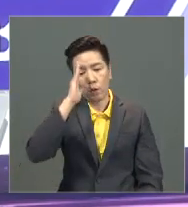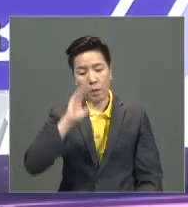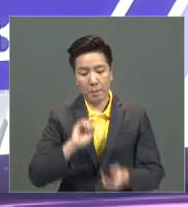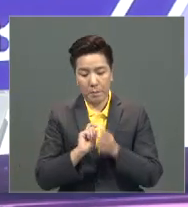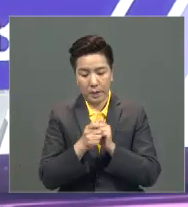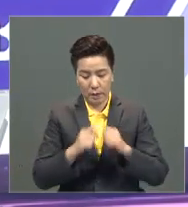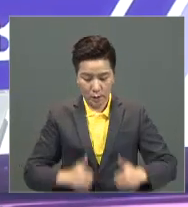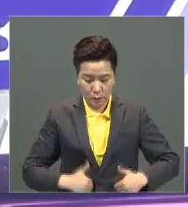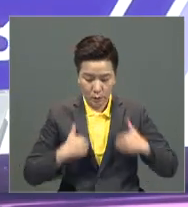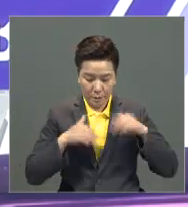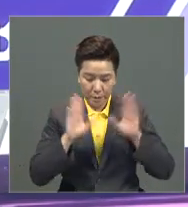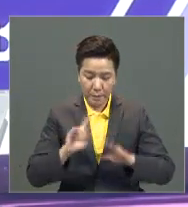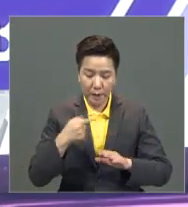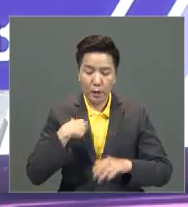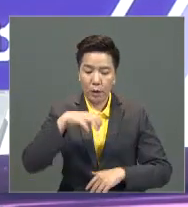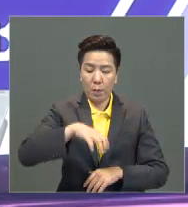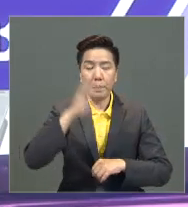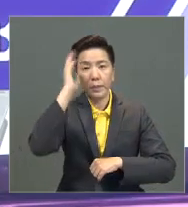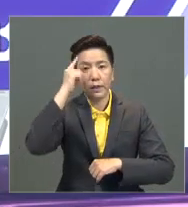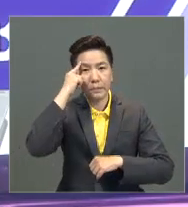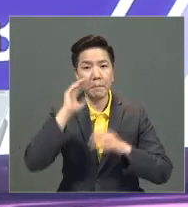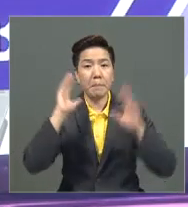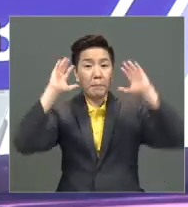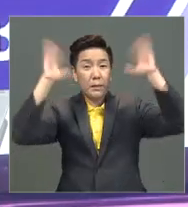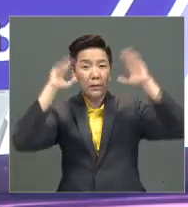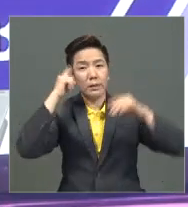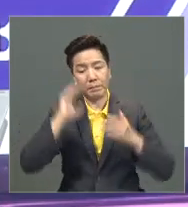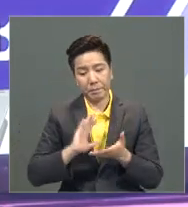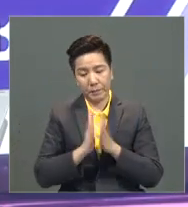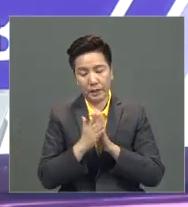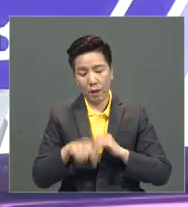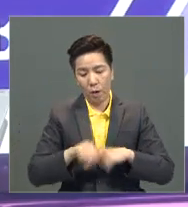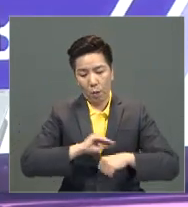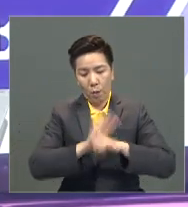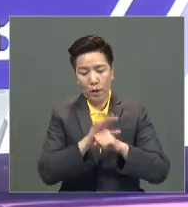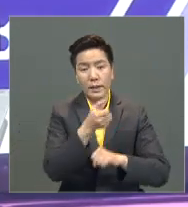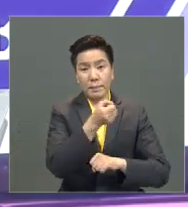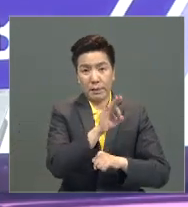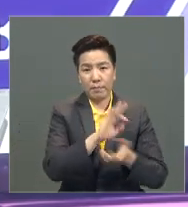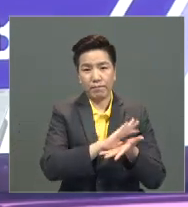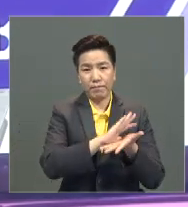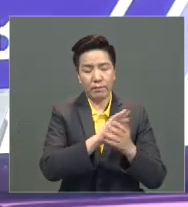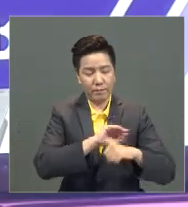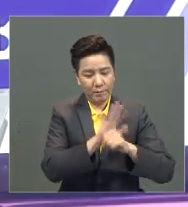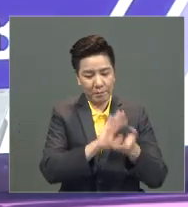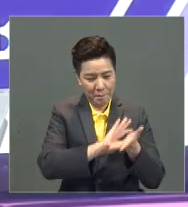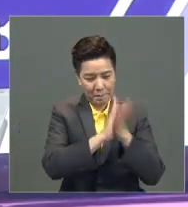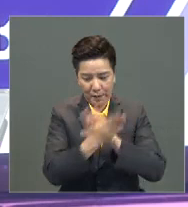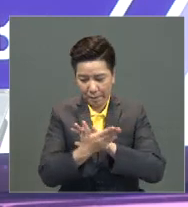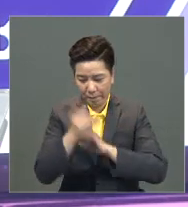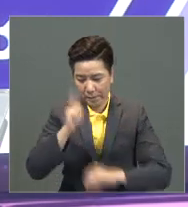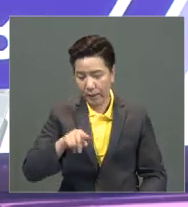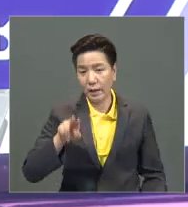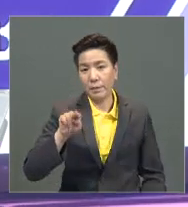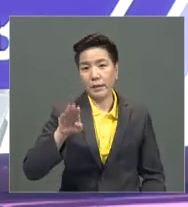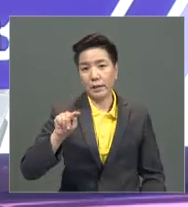รมประชาสัมพันธ์ก็เลยวางแผนว่าถ้าอย่างนั้นเราจะปรับเปลี่ยนรายการโควิด19ให้เป็น NBT รวม